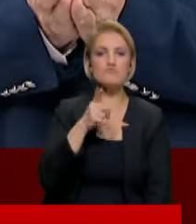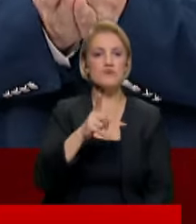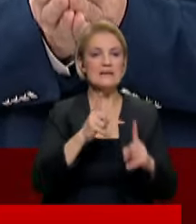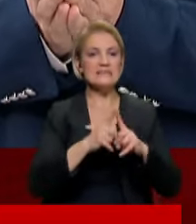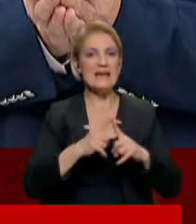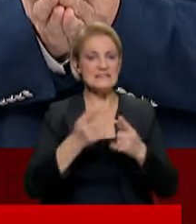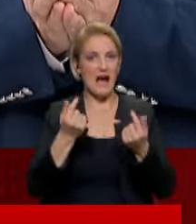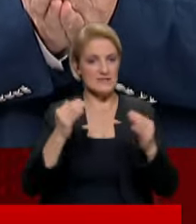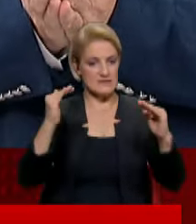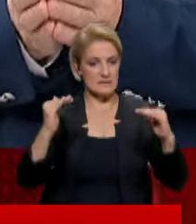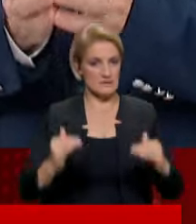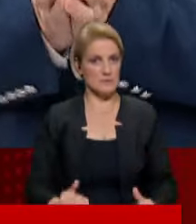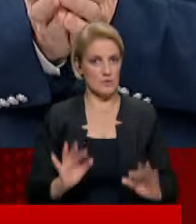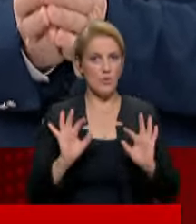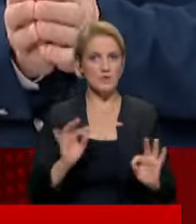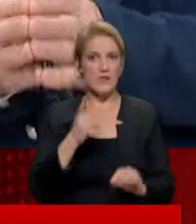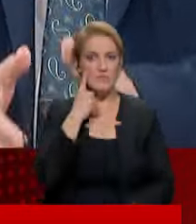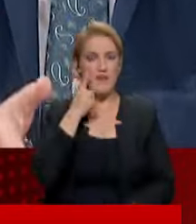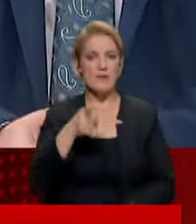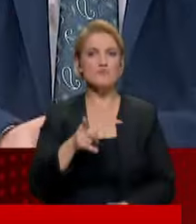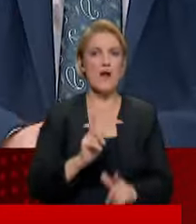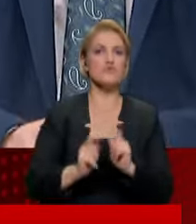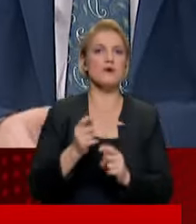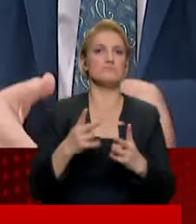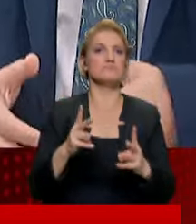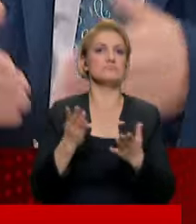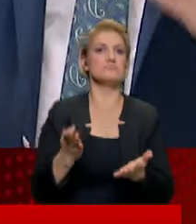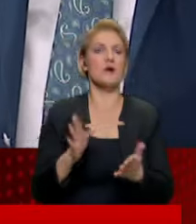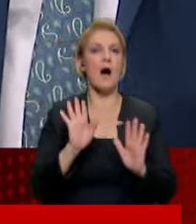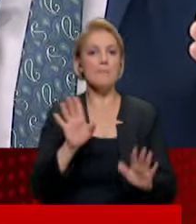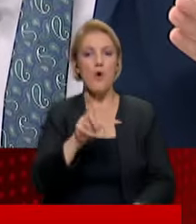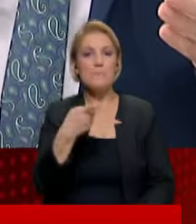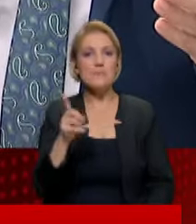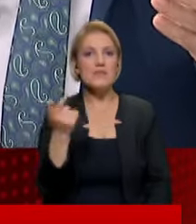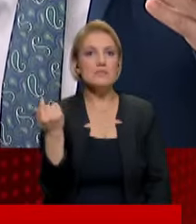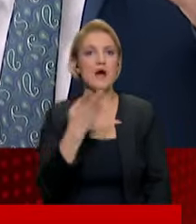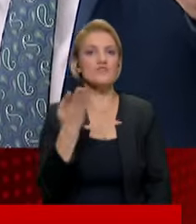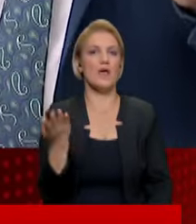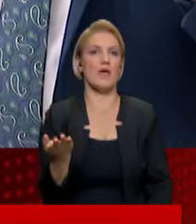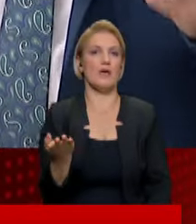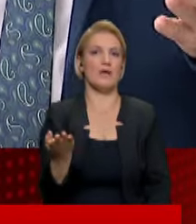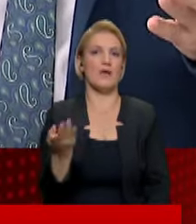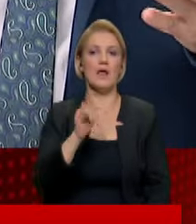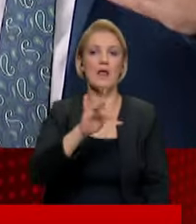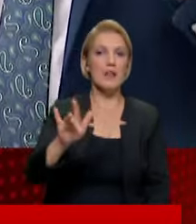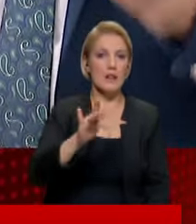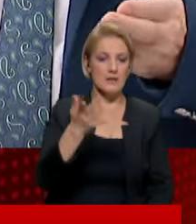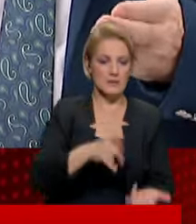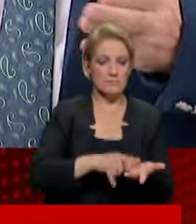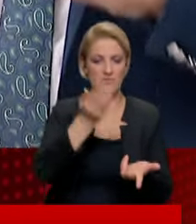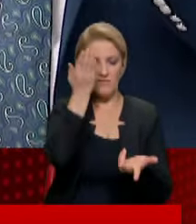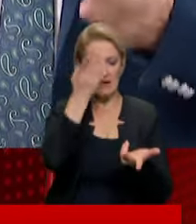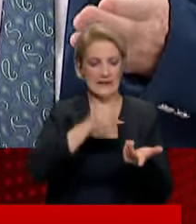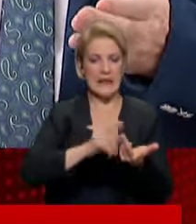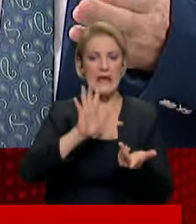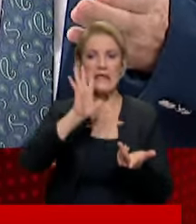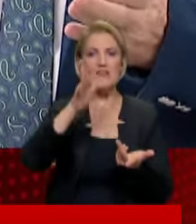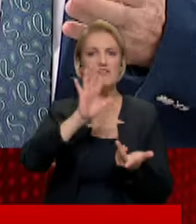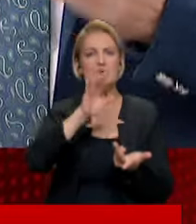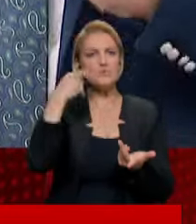sayısı az olursa devlet bunlarla uğraşabilir ama on binlerce işsizlik Yoksulluk